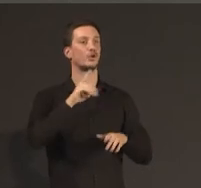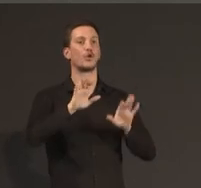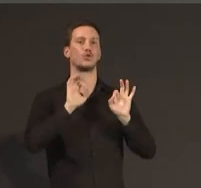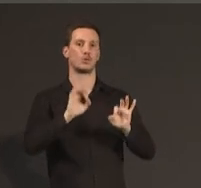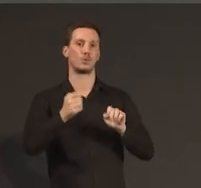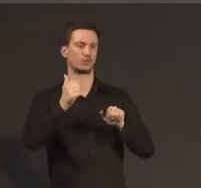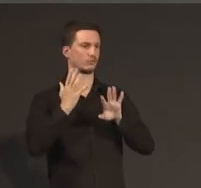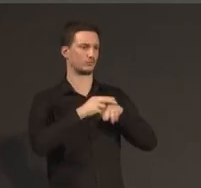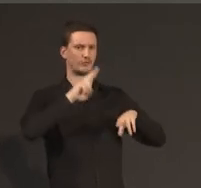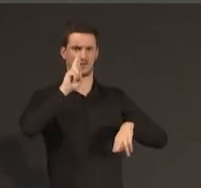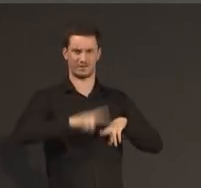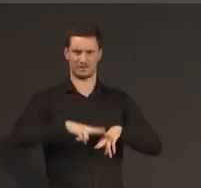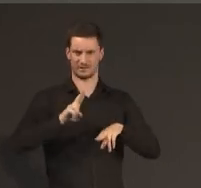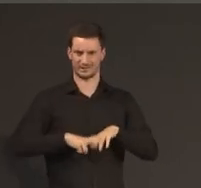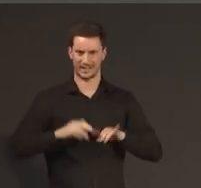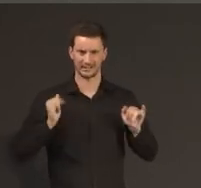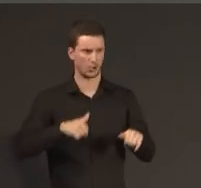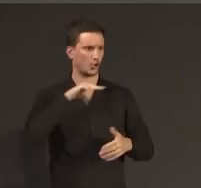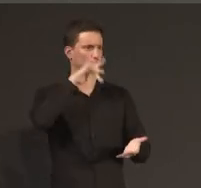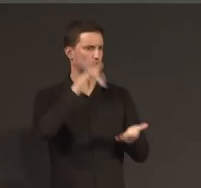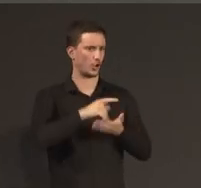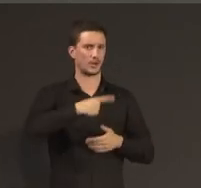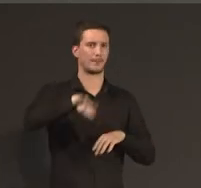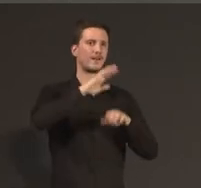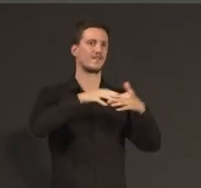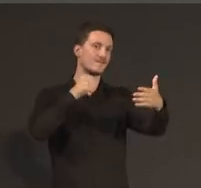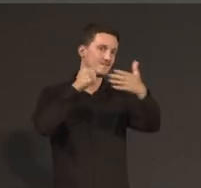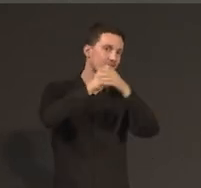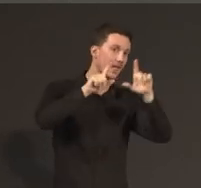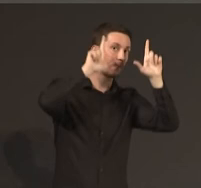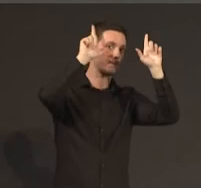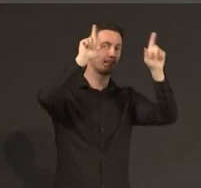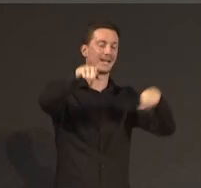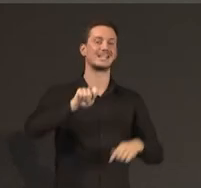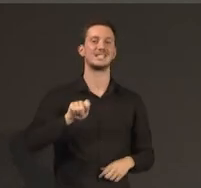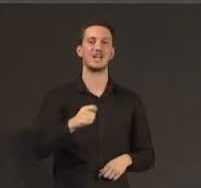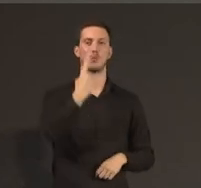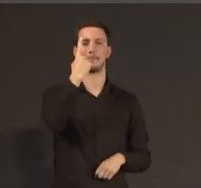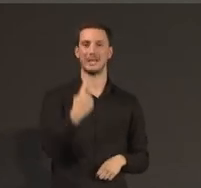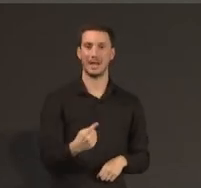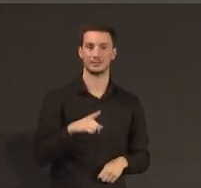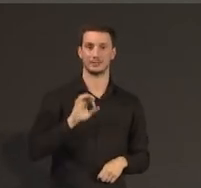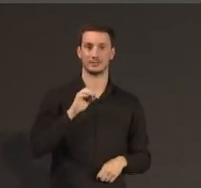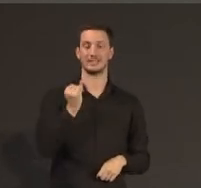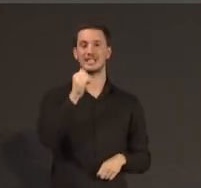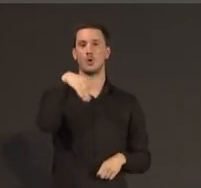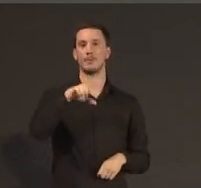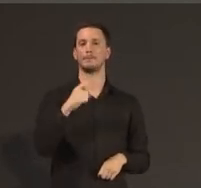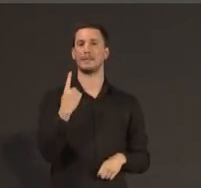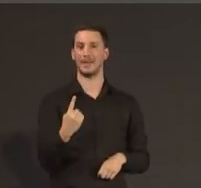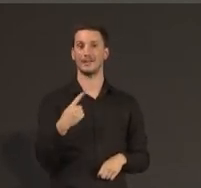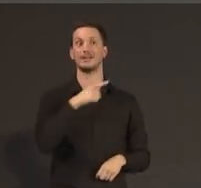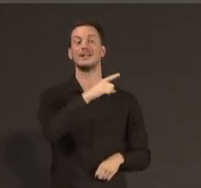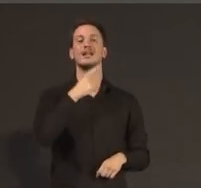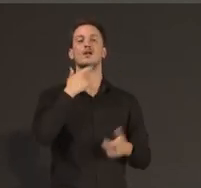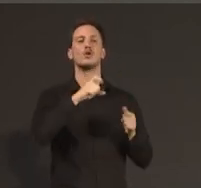manera festiva, que avui us ho mereixeu, cap al fons, cap al pati de Jaume I, on esteu tots convidats